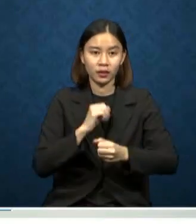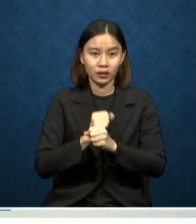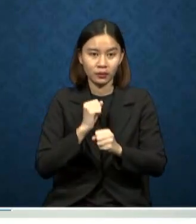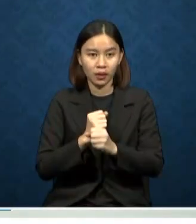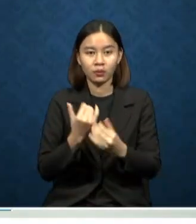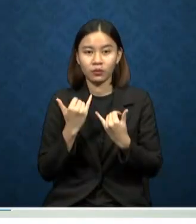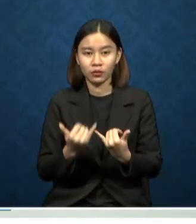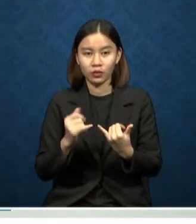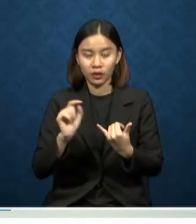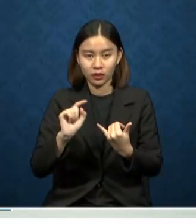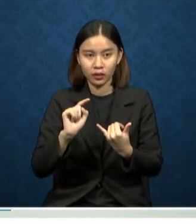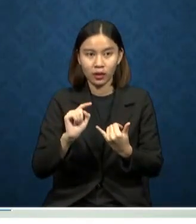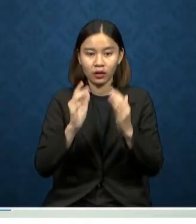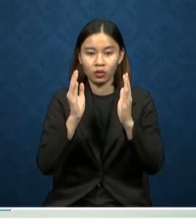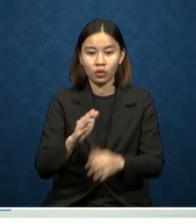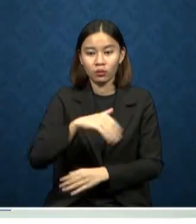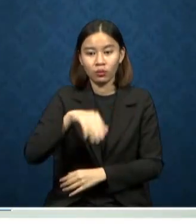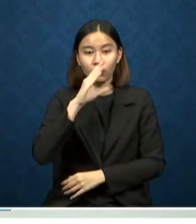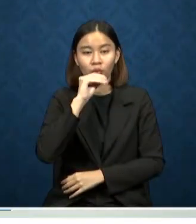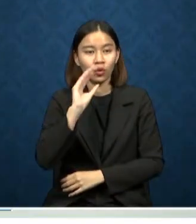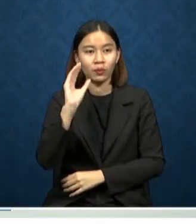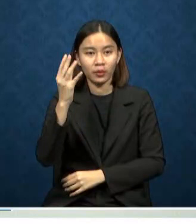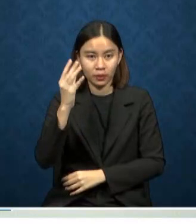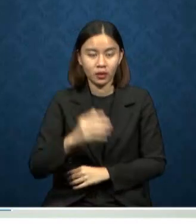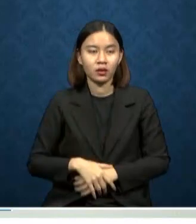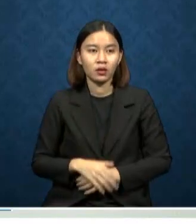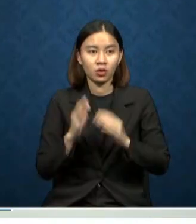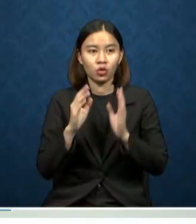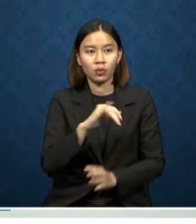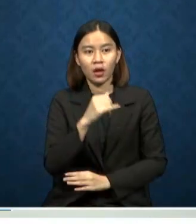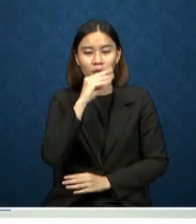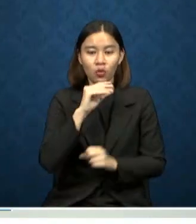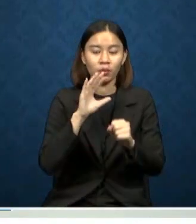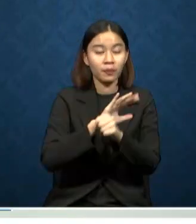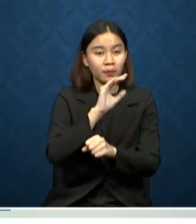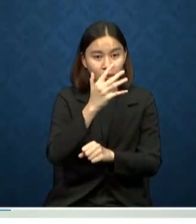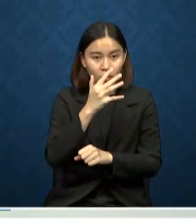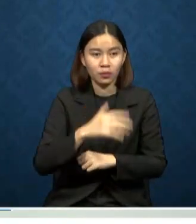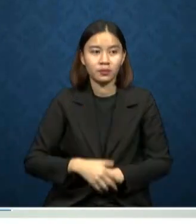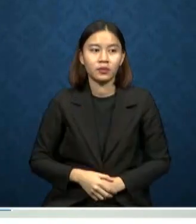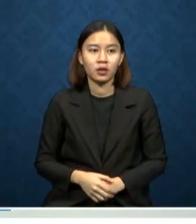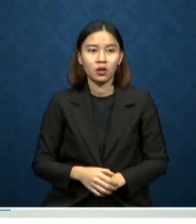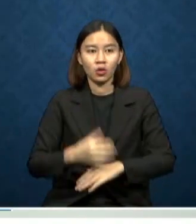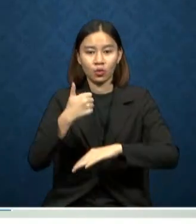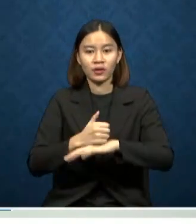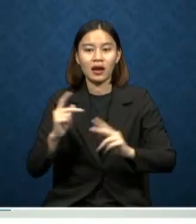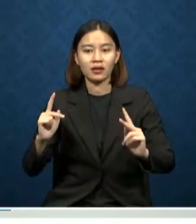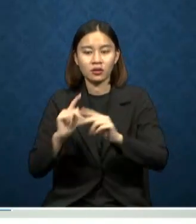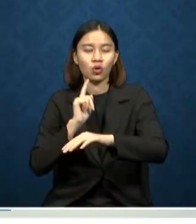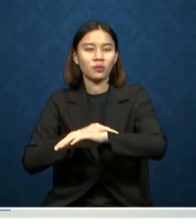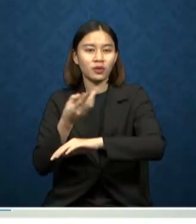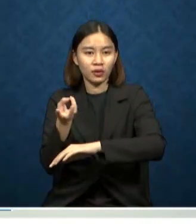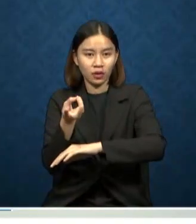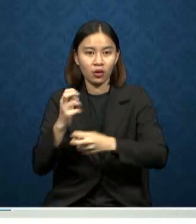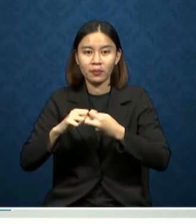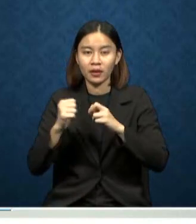วันนี้หลายๆคนไม่ได้พูดนะครับหลายๆคนพูดได้ไม่ครบถ้วนนะครับรัฐมนตรีมีเวลาที่น้อยก็ไม่เป็น